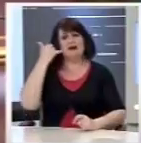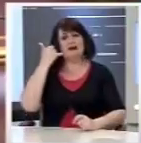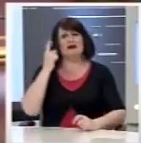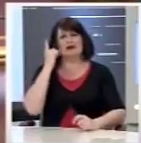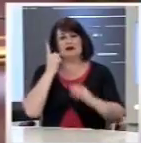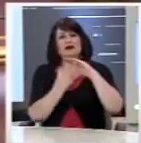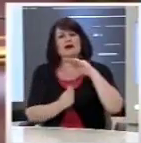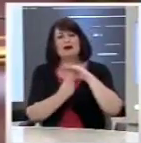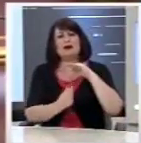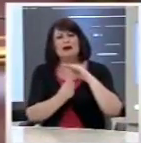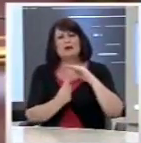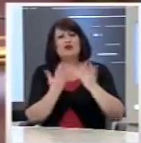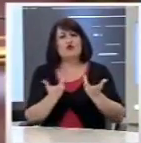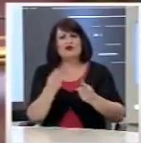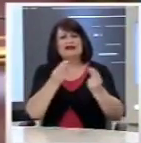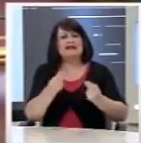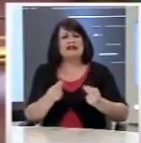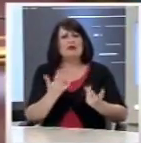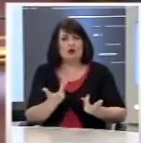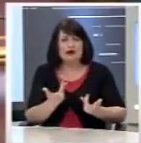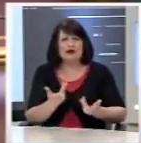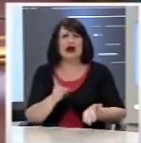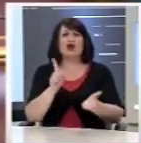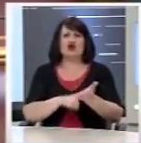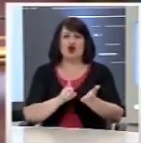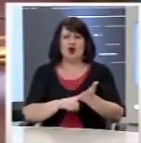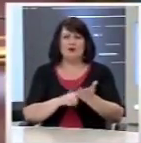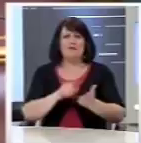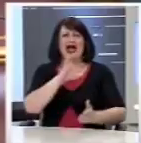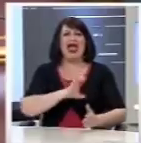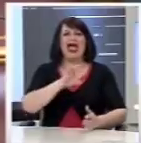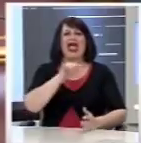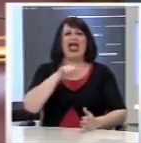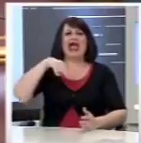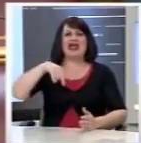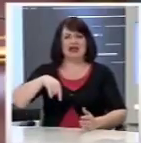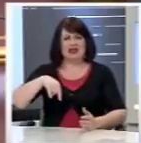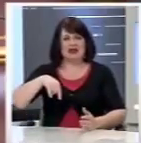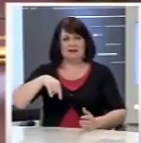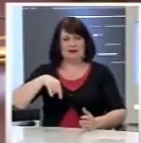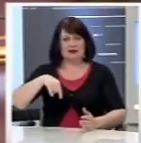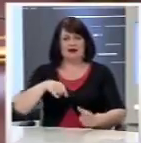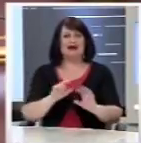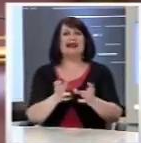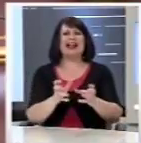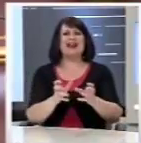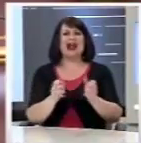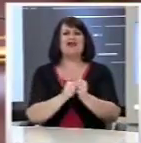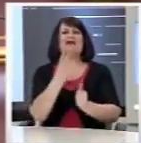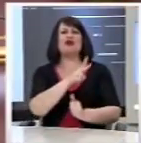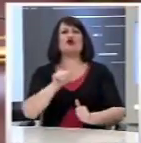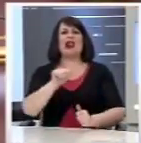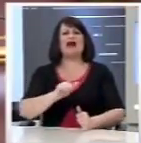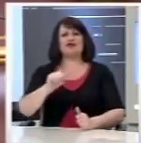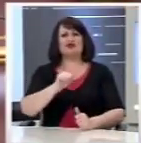ΕΕΠ που είναι, να του απαντήσω ότι οι νόμιμες υποκλοπές της ΕΕΠ είναι ανερτημένες στο κανάλι του φίλου του κυρίου Αλαφούζου,